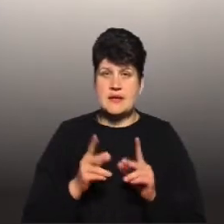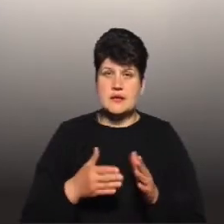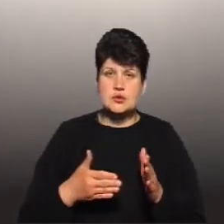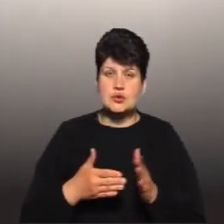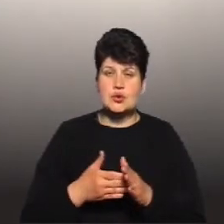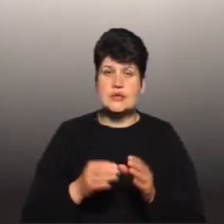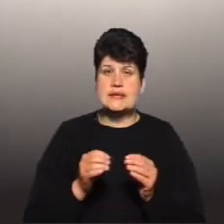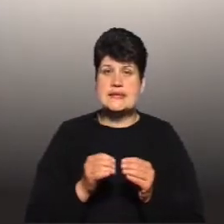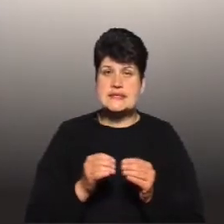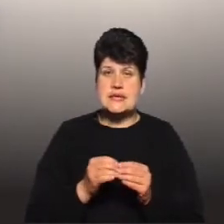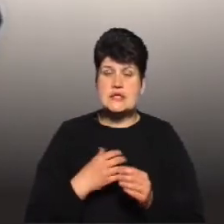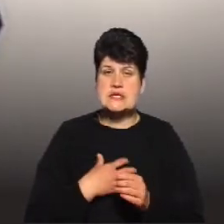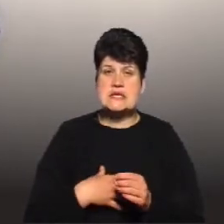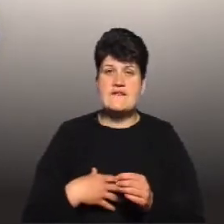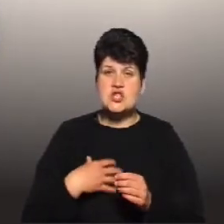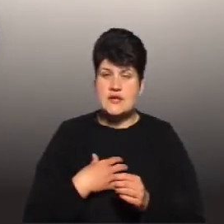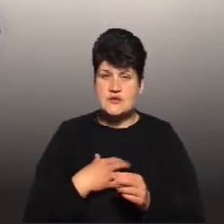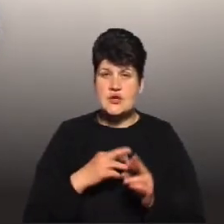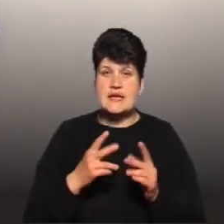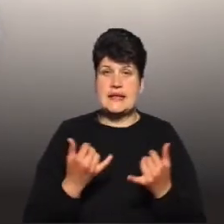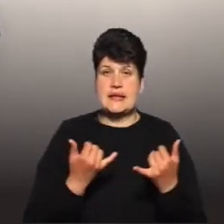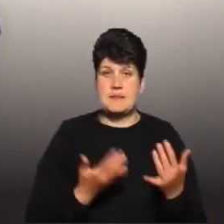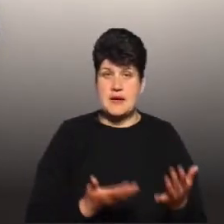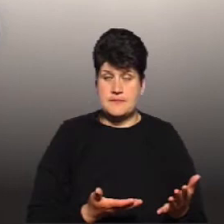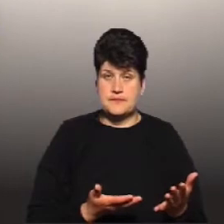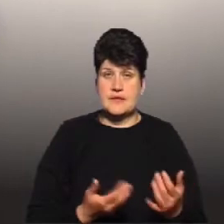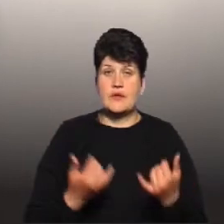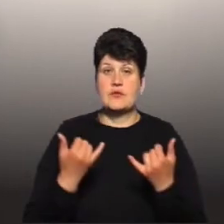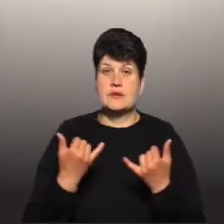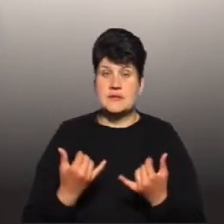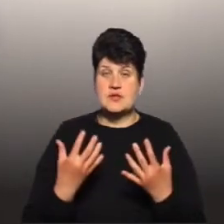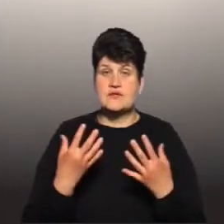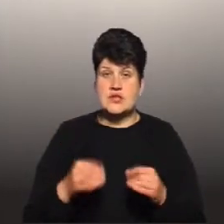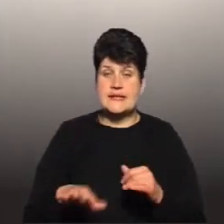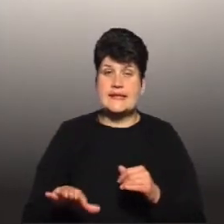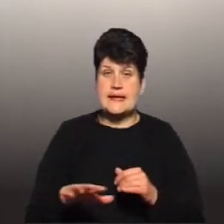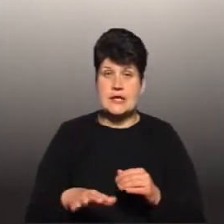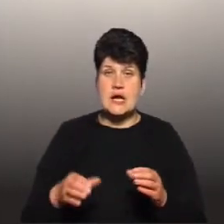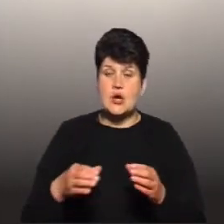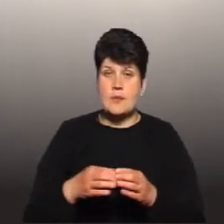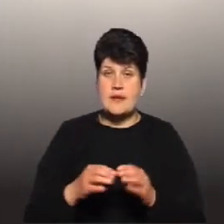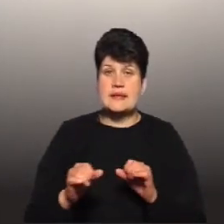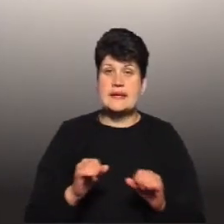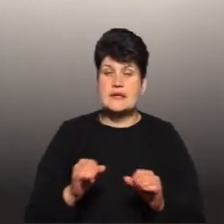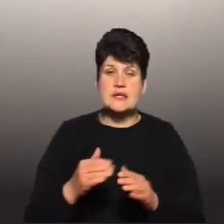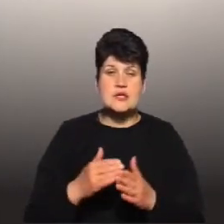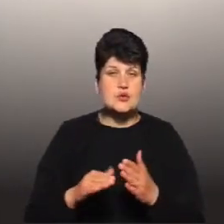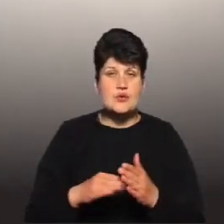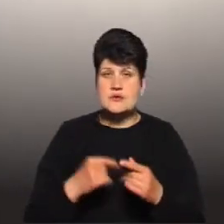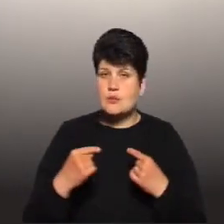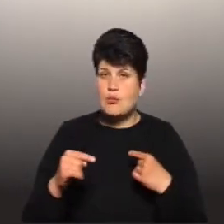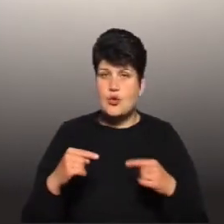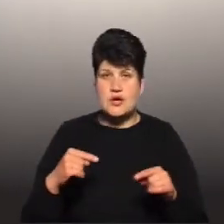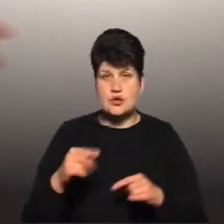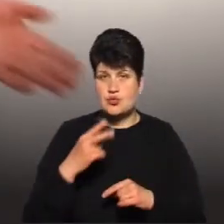і як тепер. От теперішні вже територіальні громади, керівники зовсім по-іншому дивляться на ту